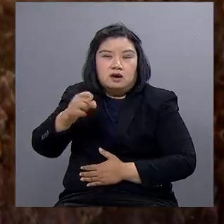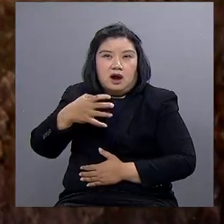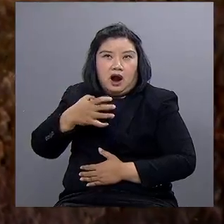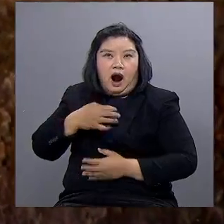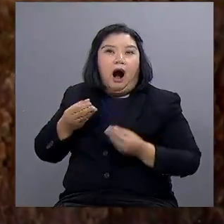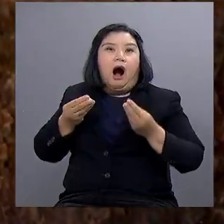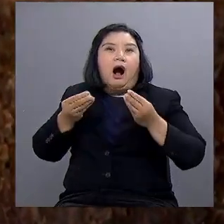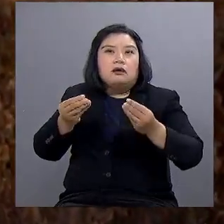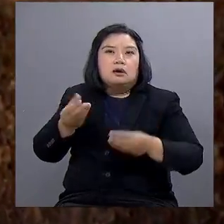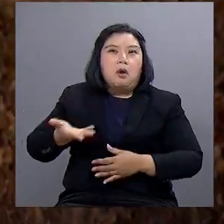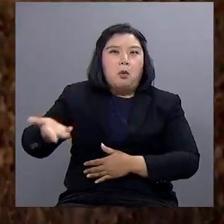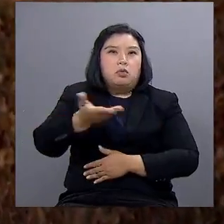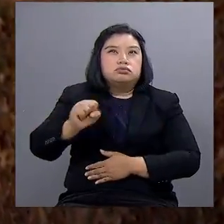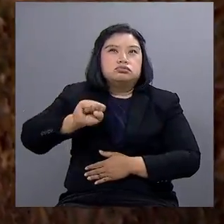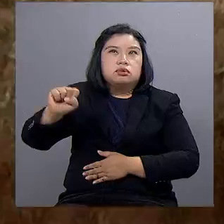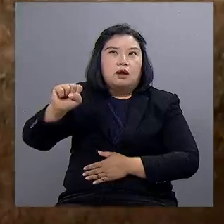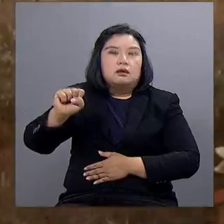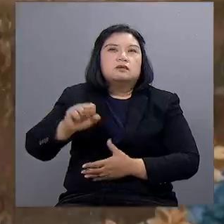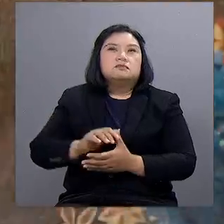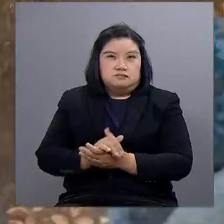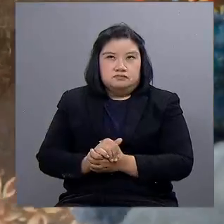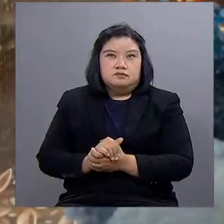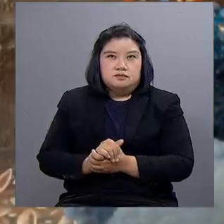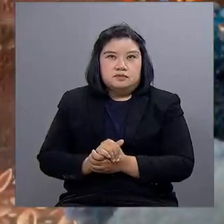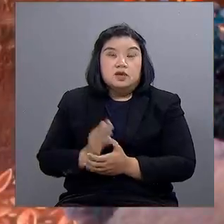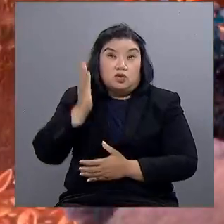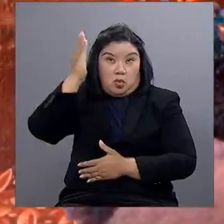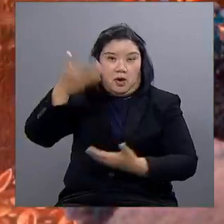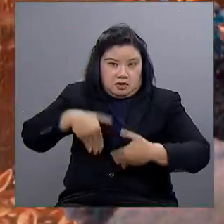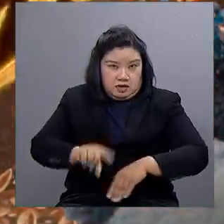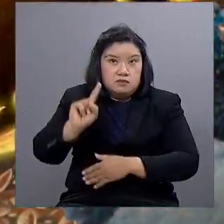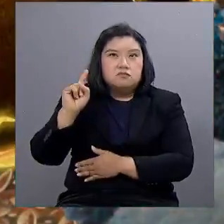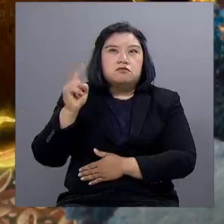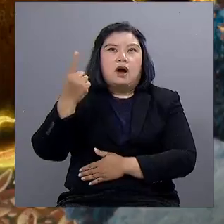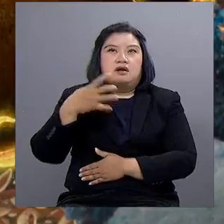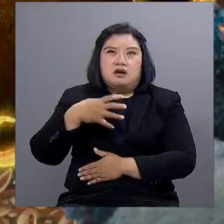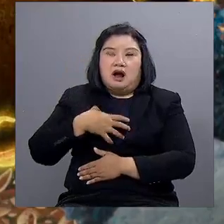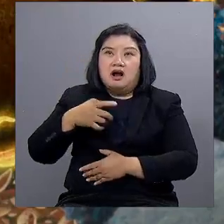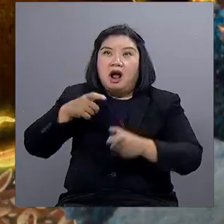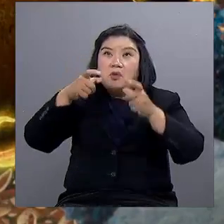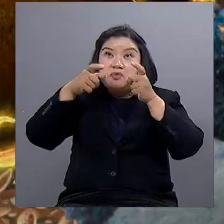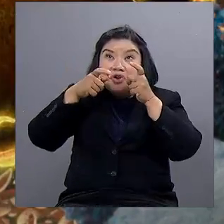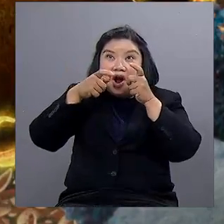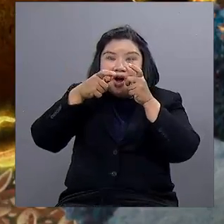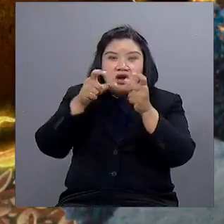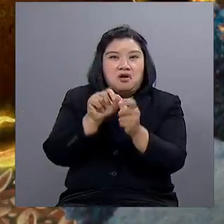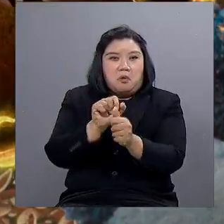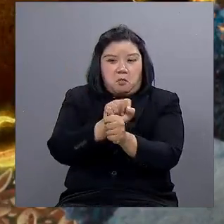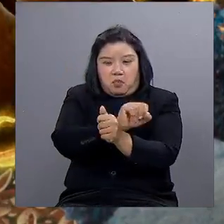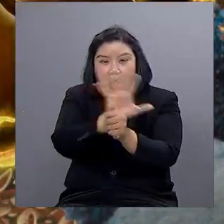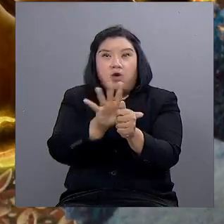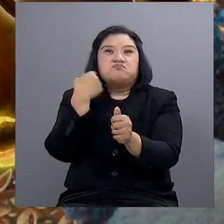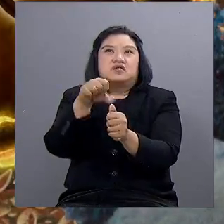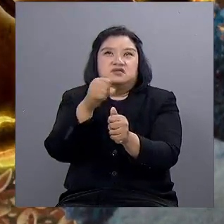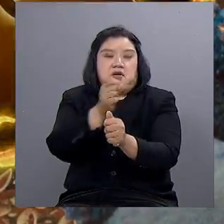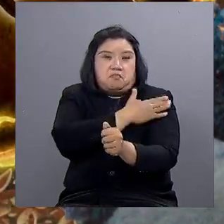ทำได้เช่นนั้นให้ชาติหน้าเจ้าเกิดใหม่เป็นยักษ์สิบเสียรมีมือ20ซ้ายขวาออกเ